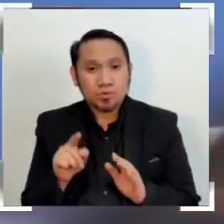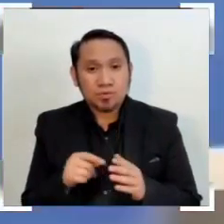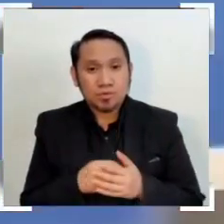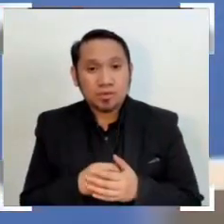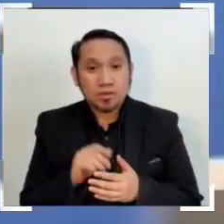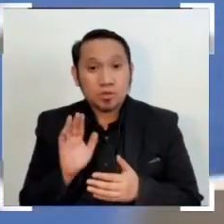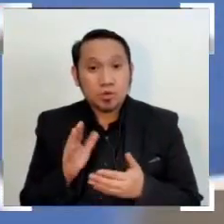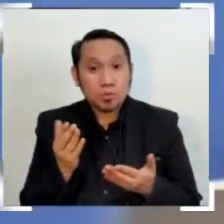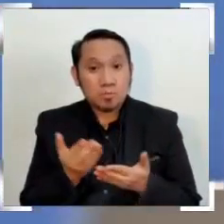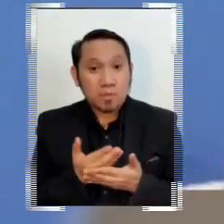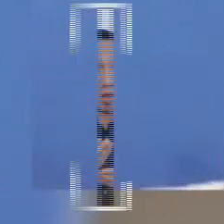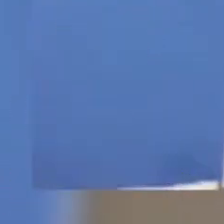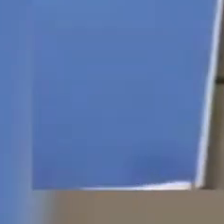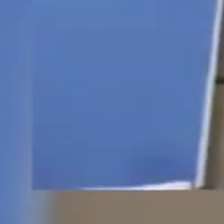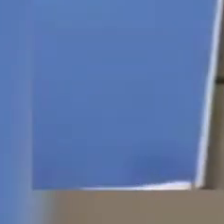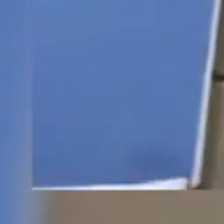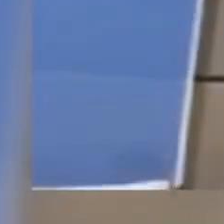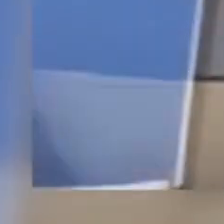bagong haircut.